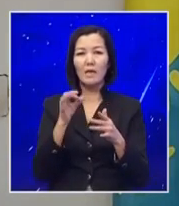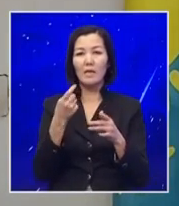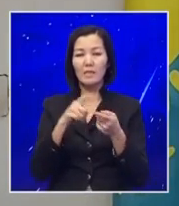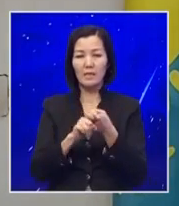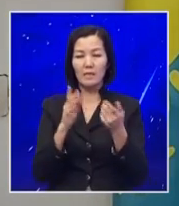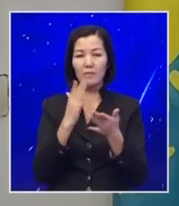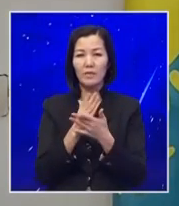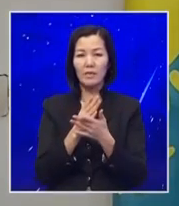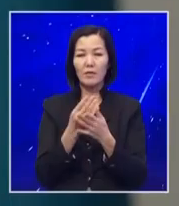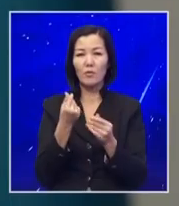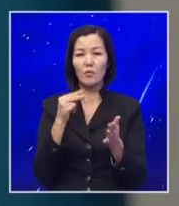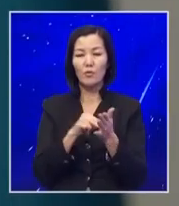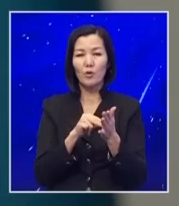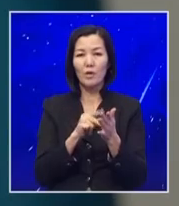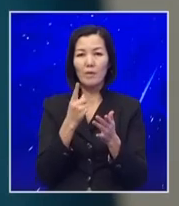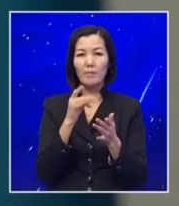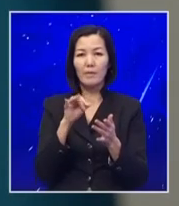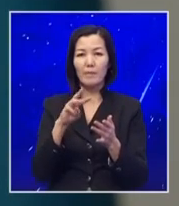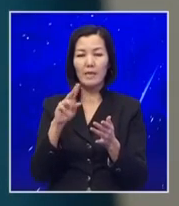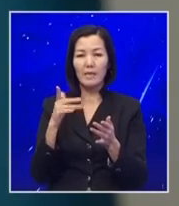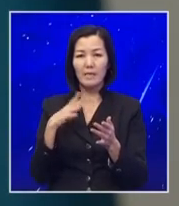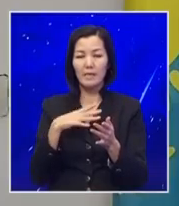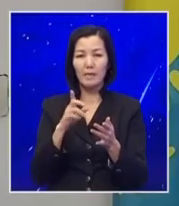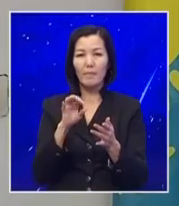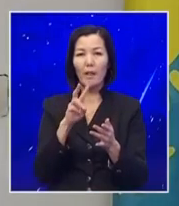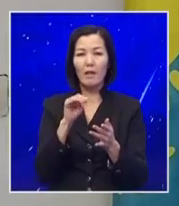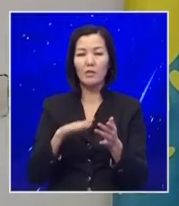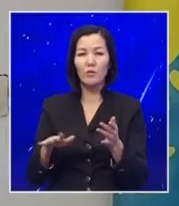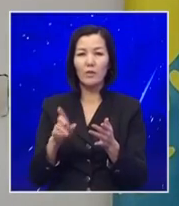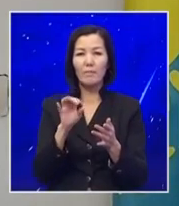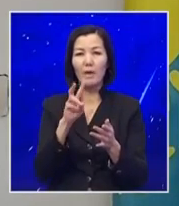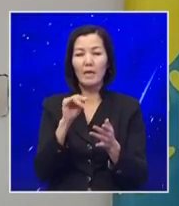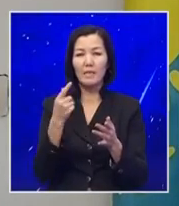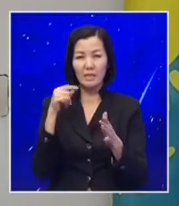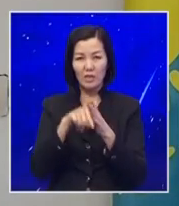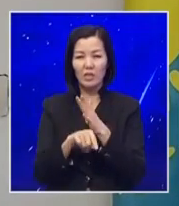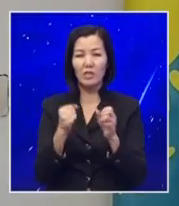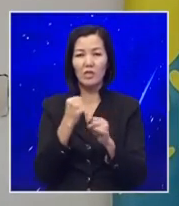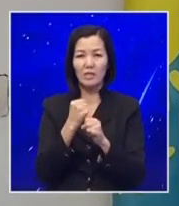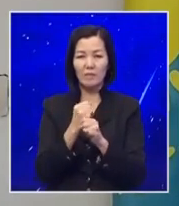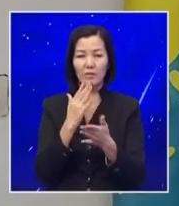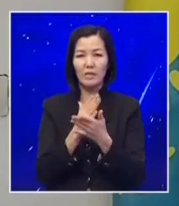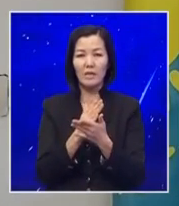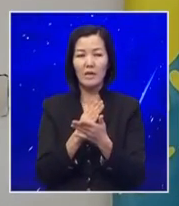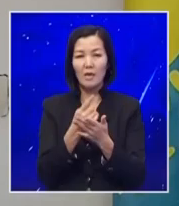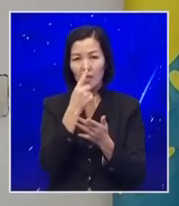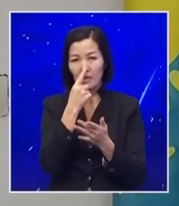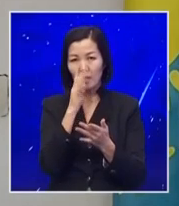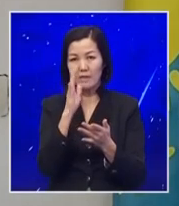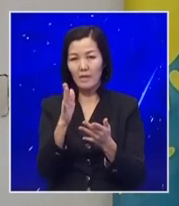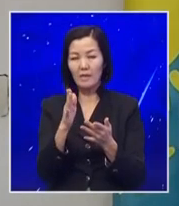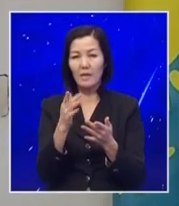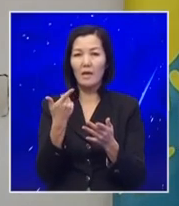жатыр, құны 1 миллиардтан астам. Балқаш ауданында бақанасты ішінде сап жатыр. Амандық болса осы